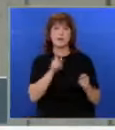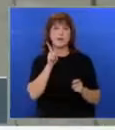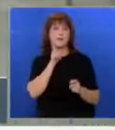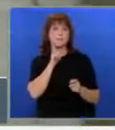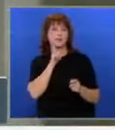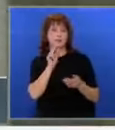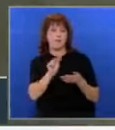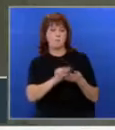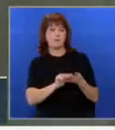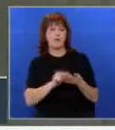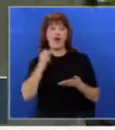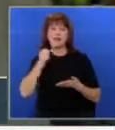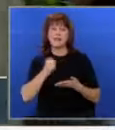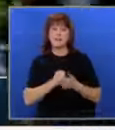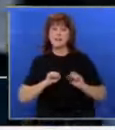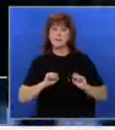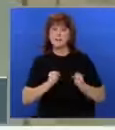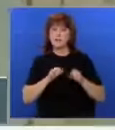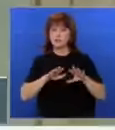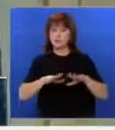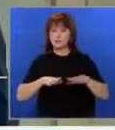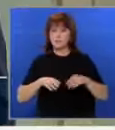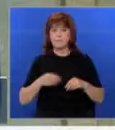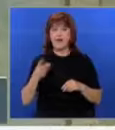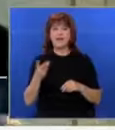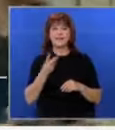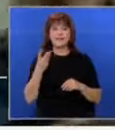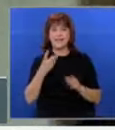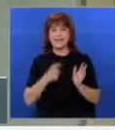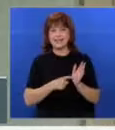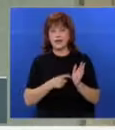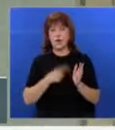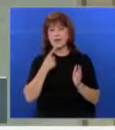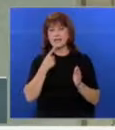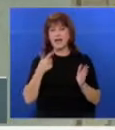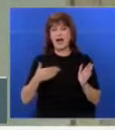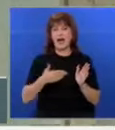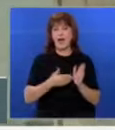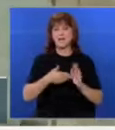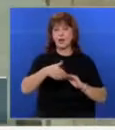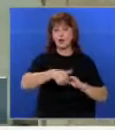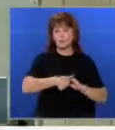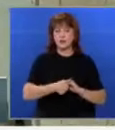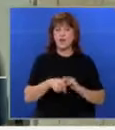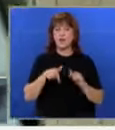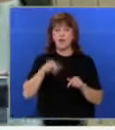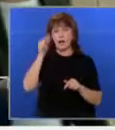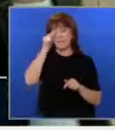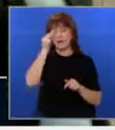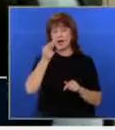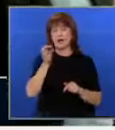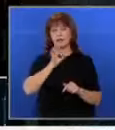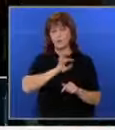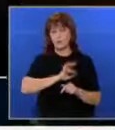писмо, в което настояват спешно да се приемат три антикорупционни закона и така да се даде възможност страната ни да получи втория